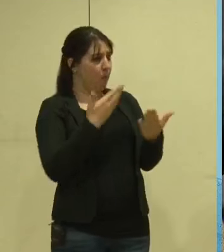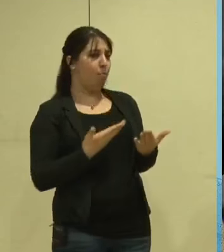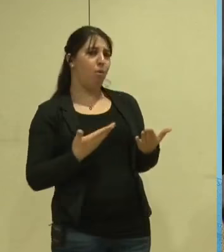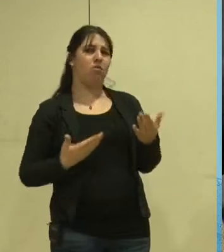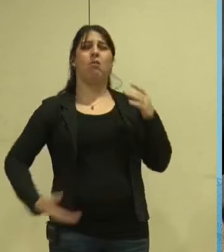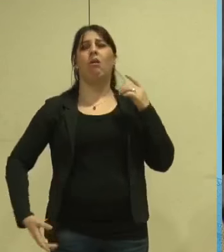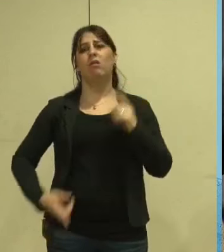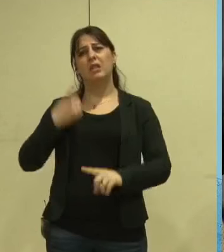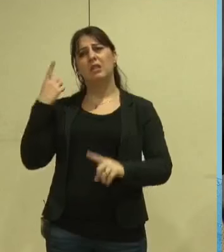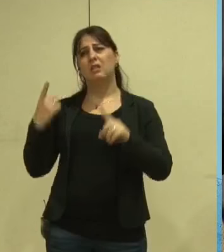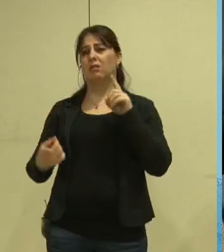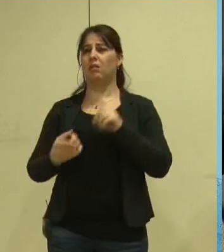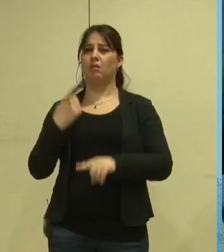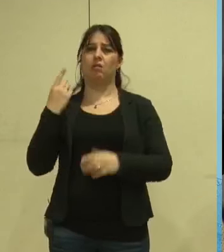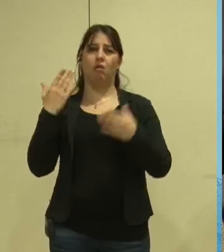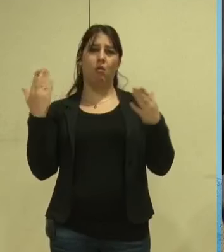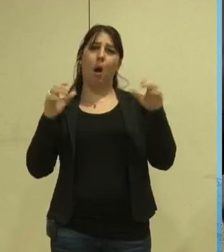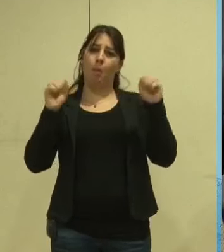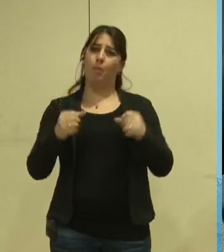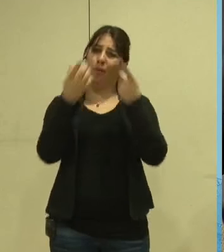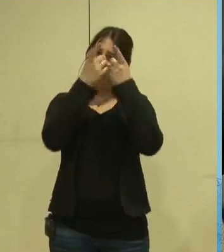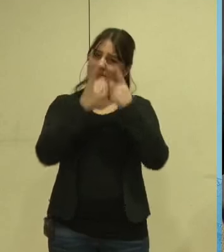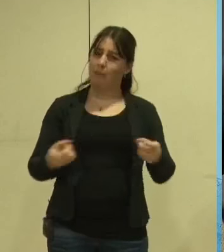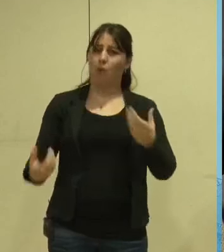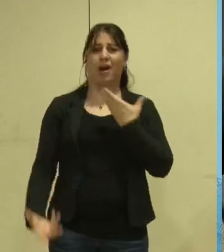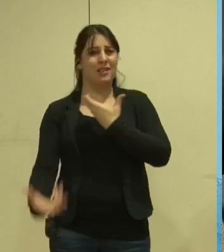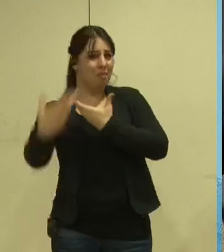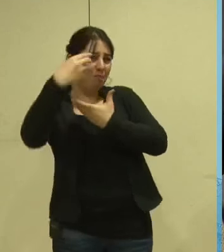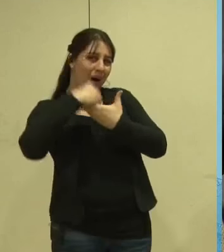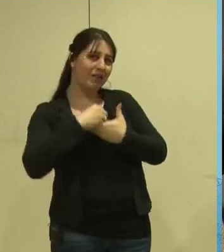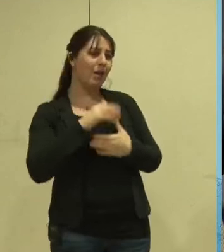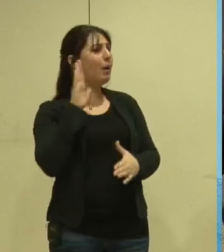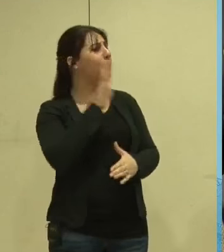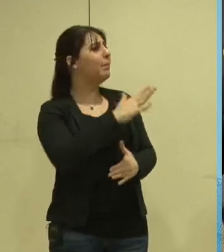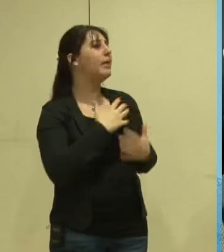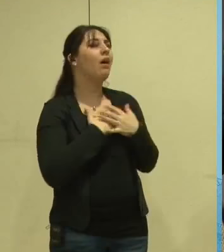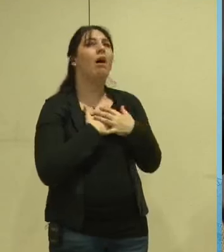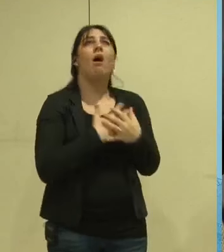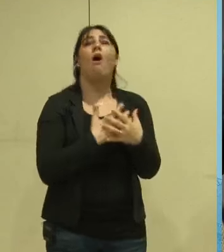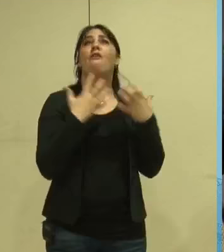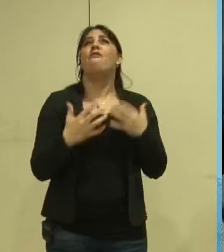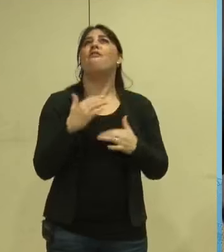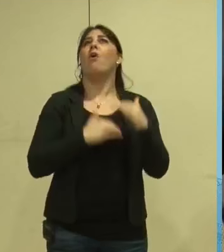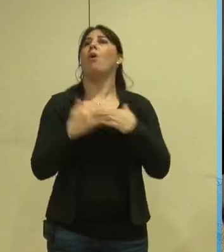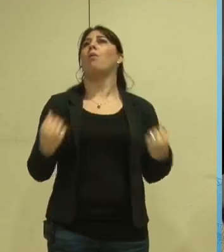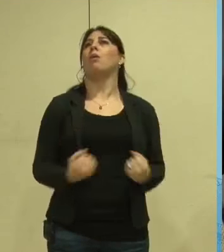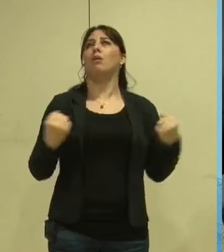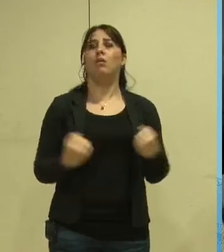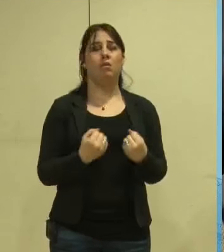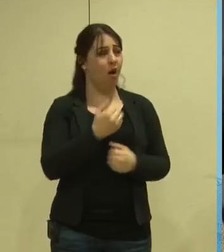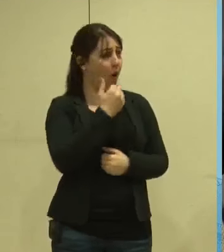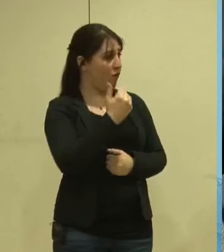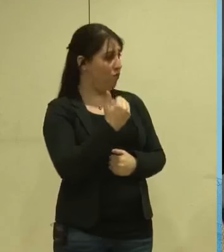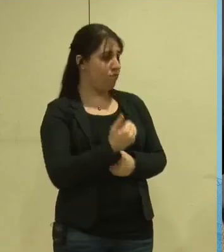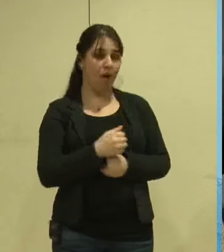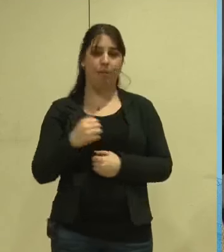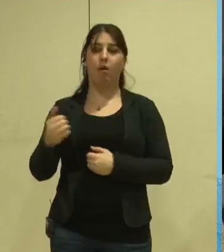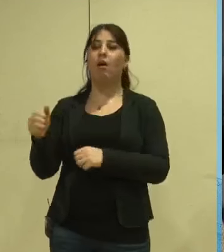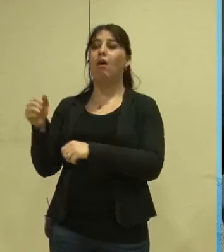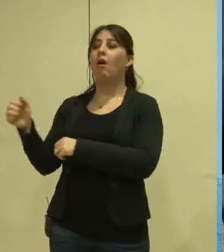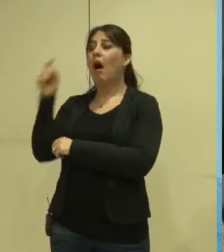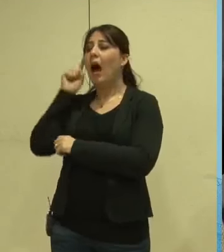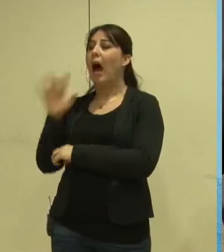Elle permettra de rétablir la démocratie participative qui vous est si chère. Et si vous refusez de consulter les Grenoblois,